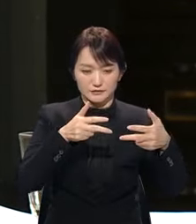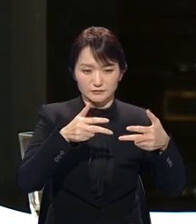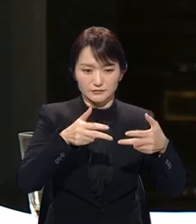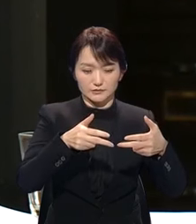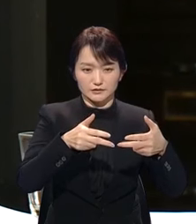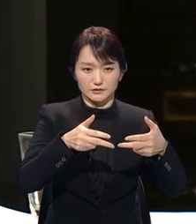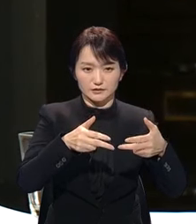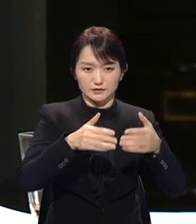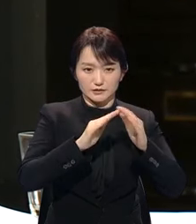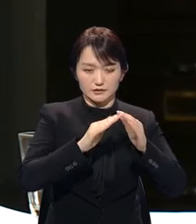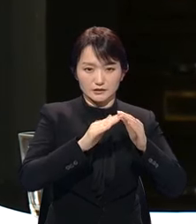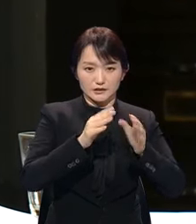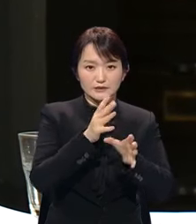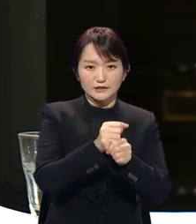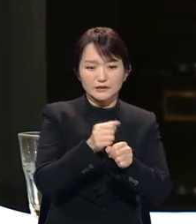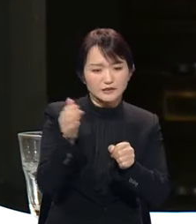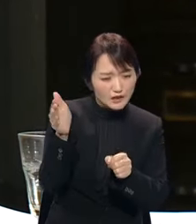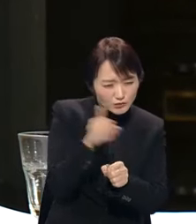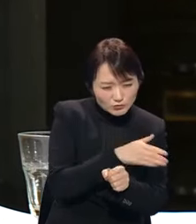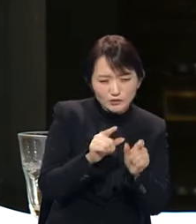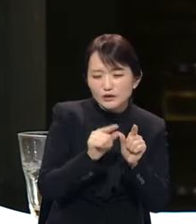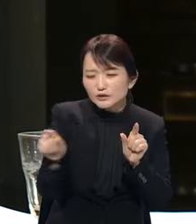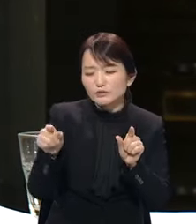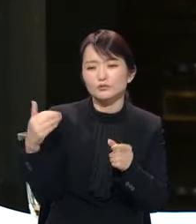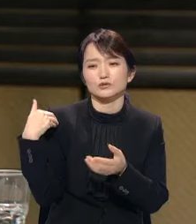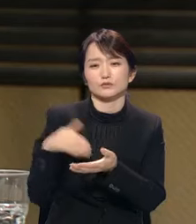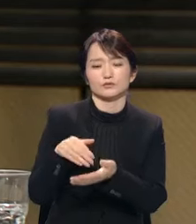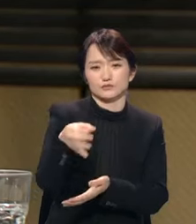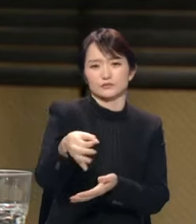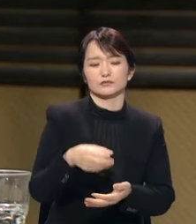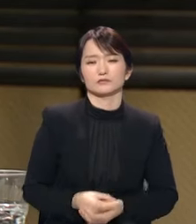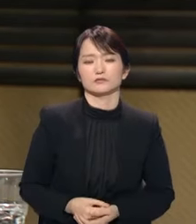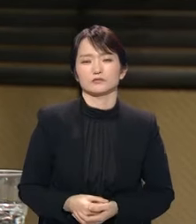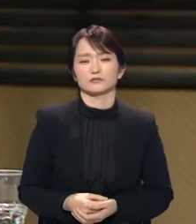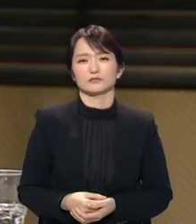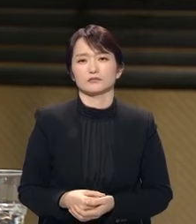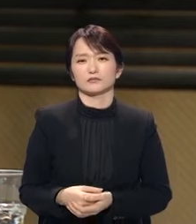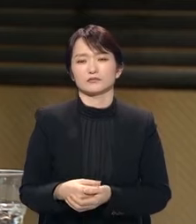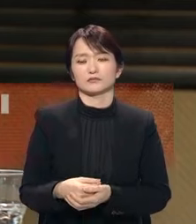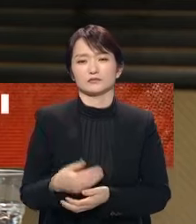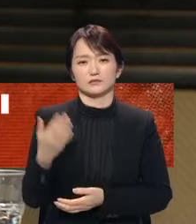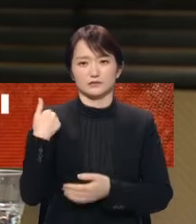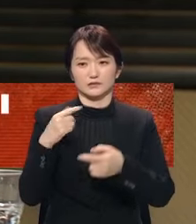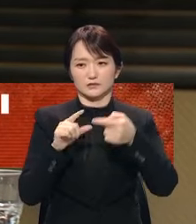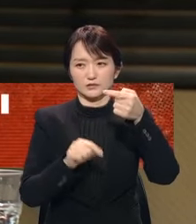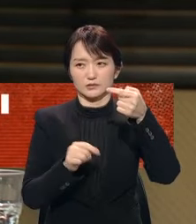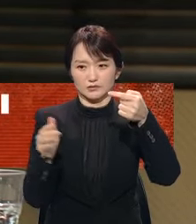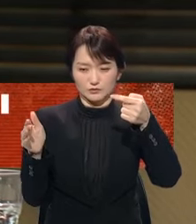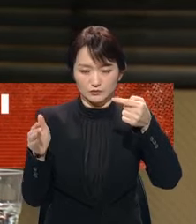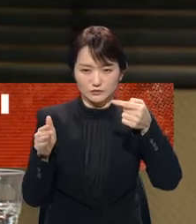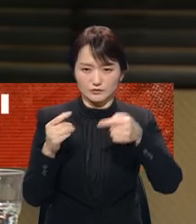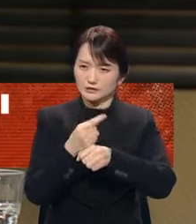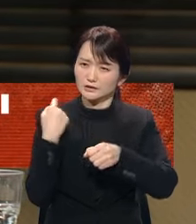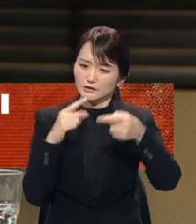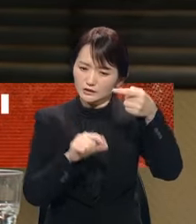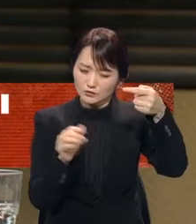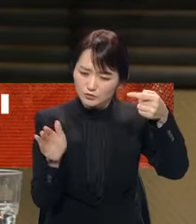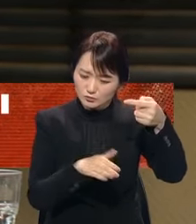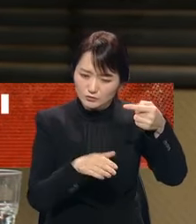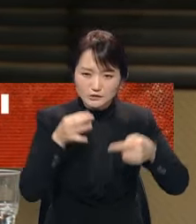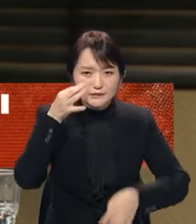환불. 참 이 해당 재활사가 지난해 1월부터 한 10개월 정도 일을 했는데 이제